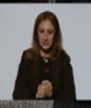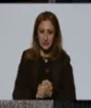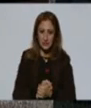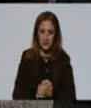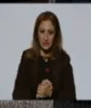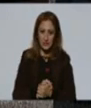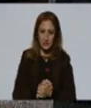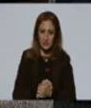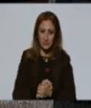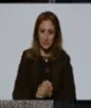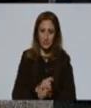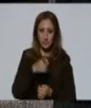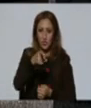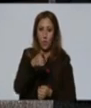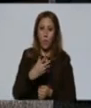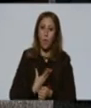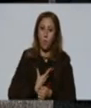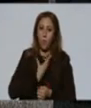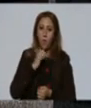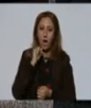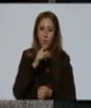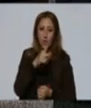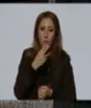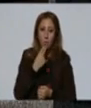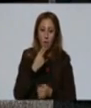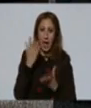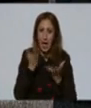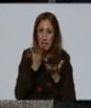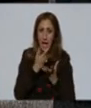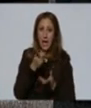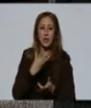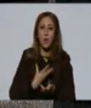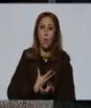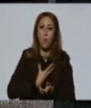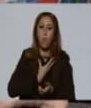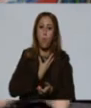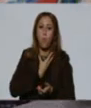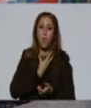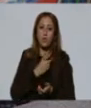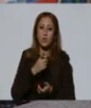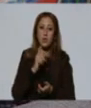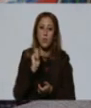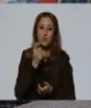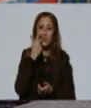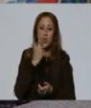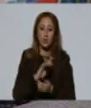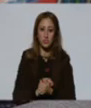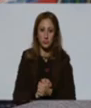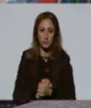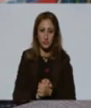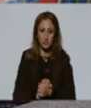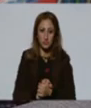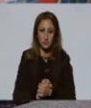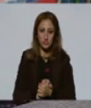جدا وببين وبقول وبتخانق يعني لا انا عادي انا يعني بجد انا عندي المشكله دي انا ما بفهمش اي طرق ملتويه